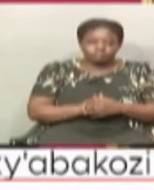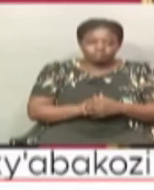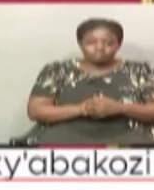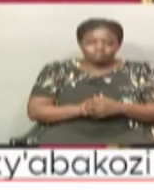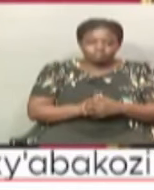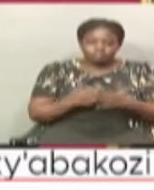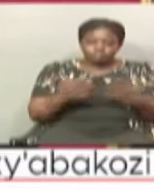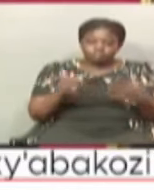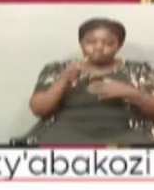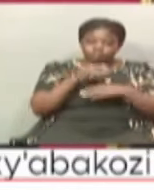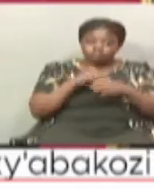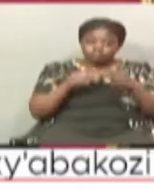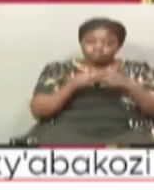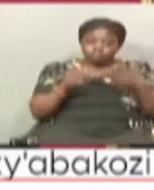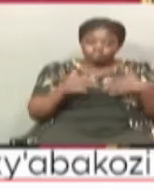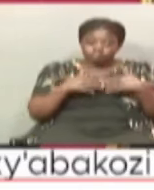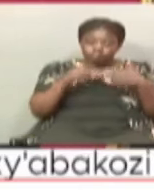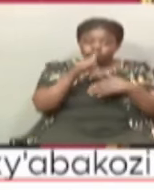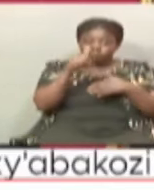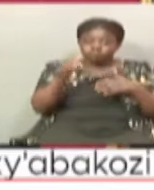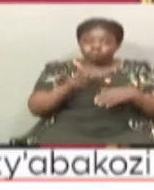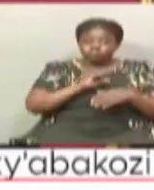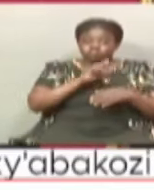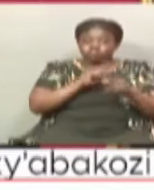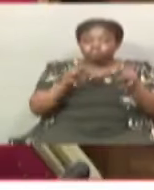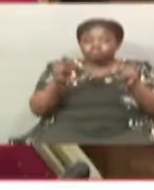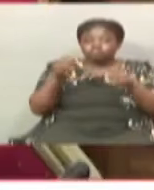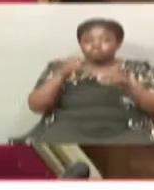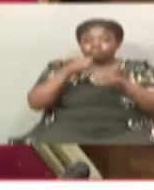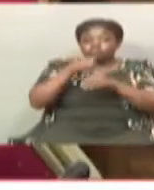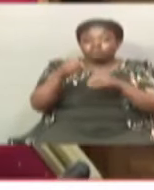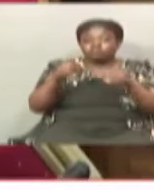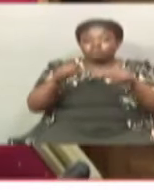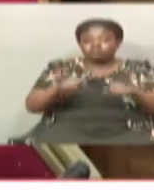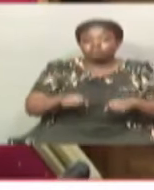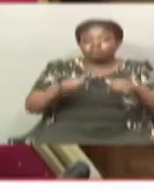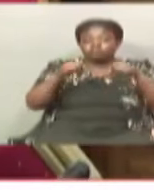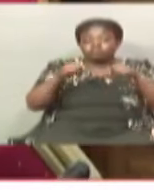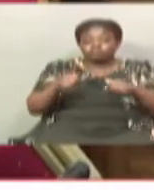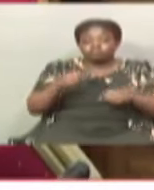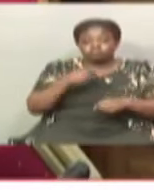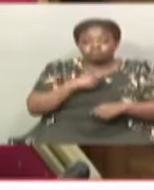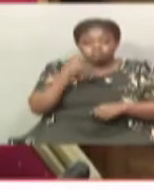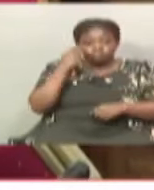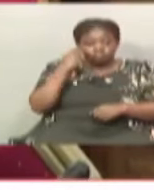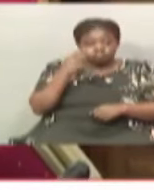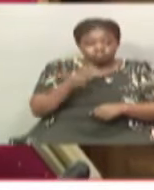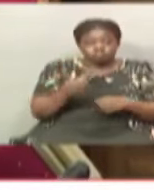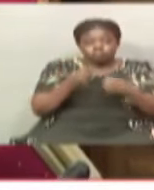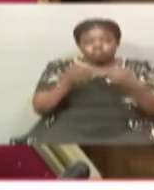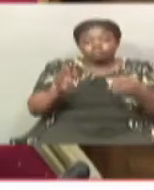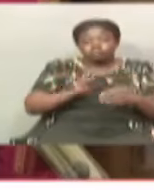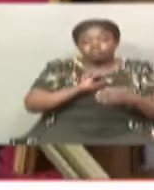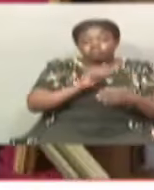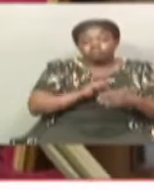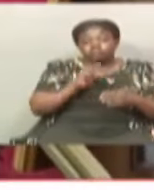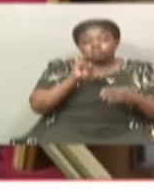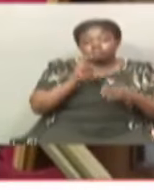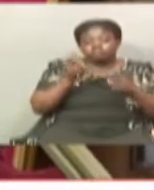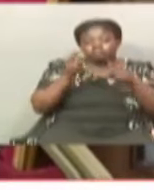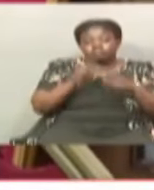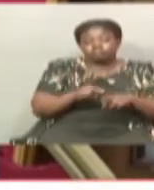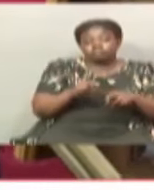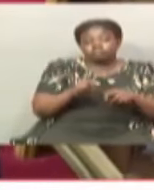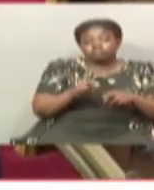And this was never disclosed to the other board people, including the board chair. I have seen many boards come and go. I have